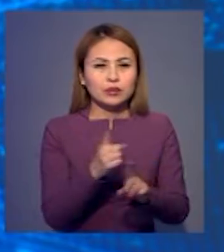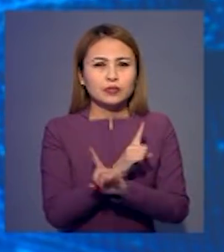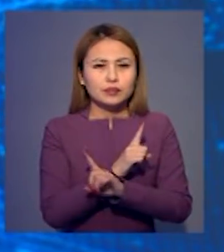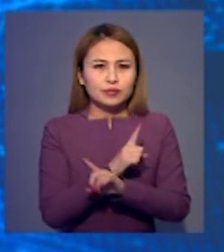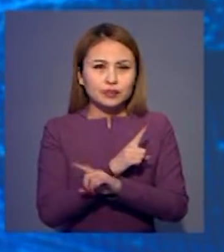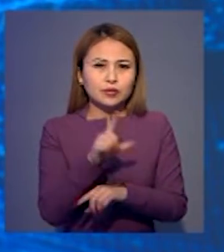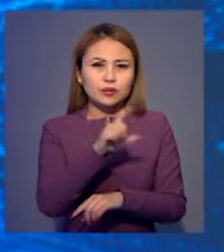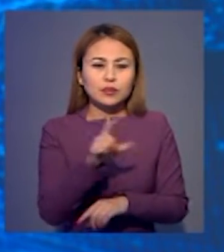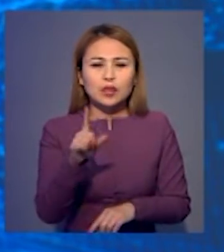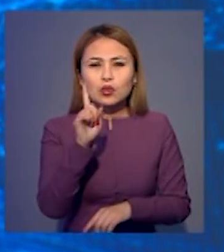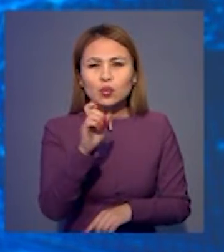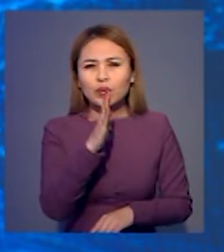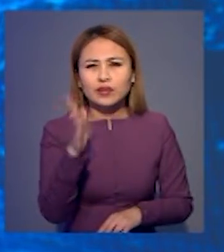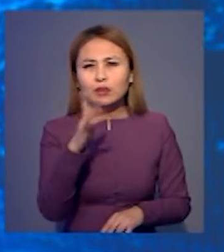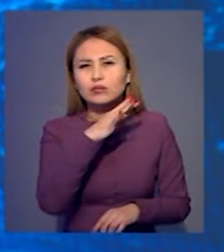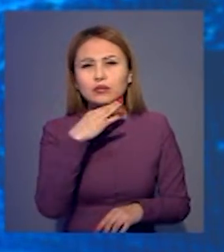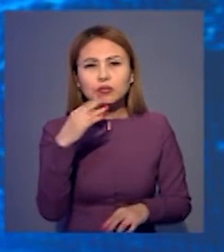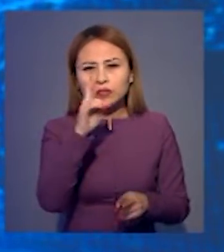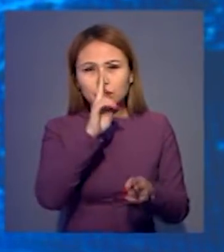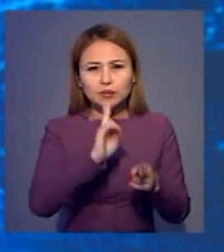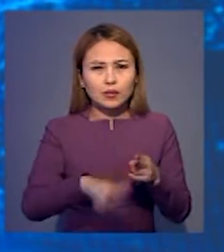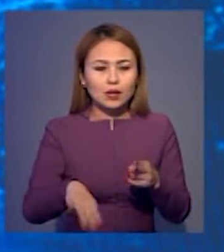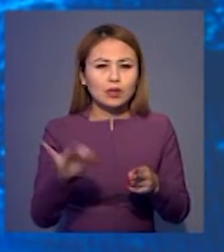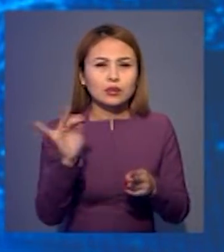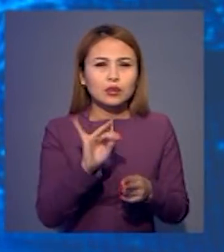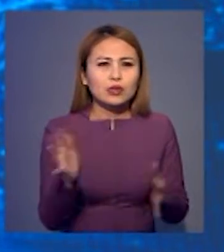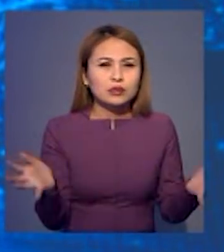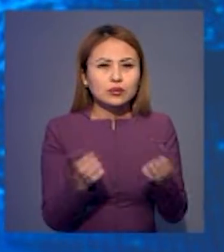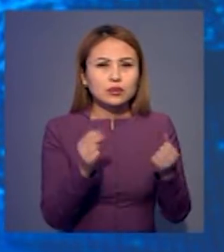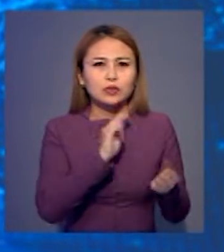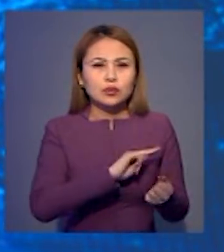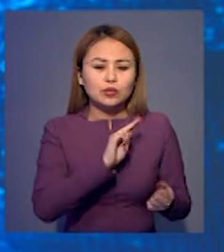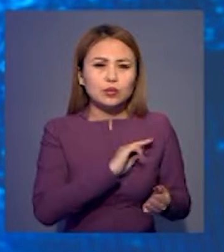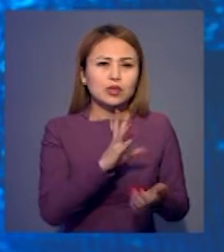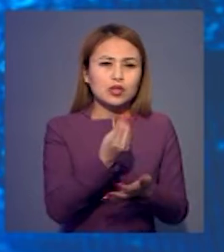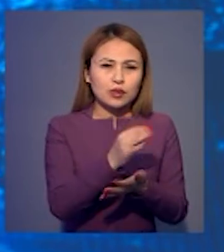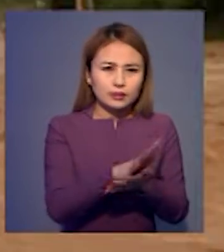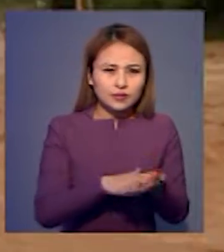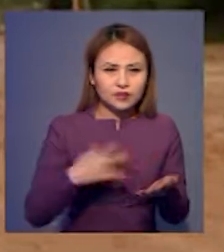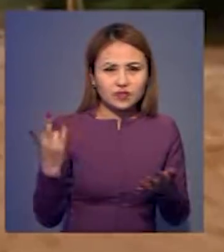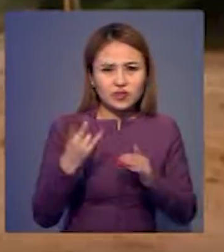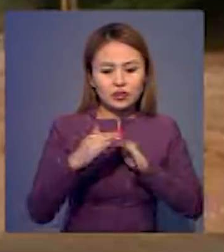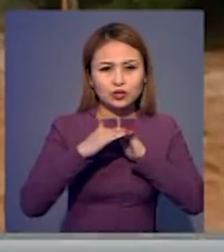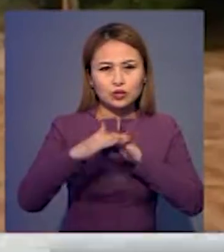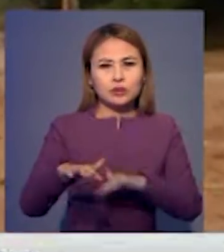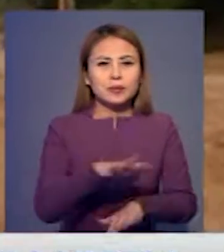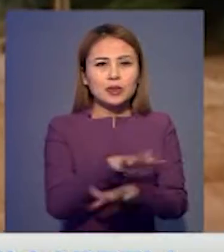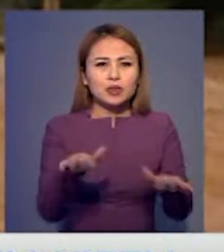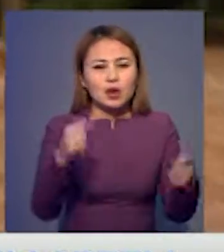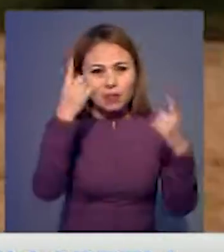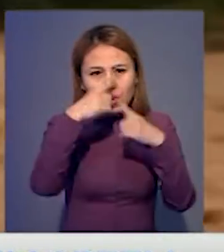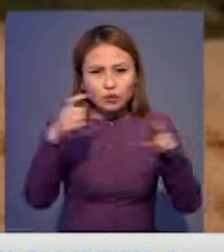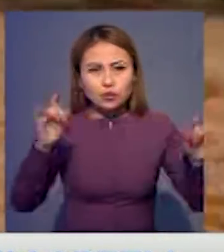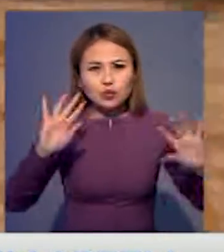215-ке жетті. 100-ден астам адамның тағдыры әлі беймәлім. Құтқару іздестіру жұмыстары жалғасып жатыр. Ал жергілікті